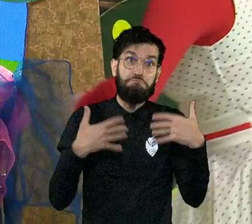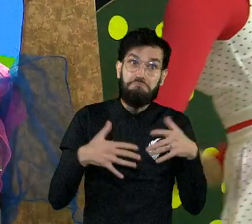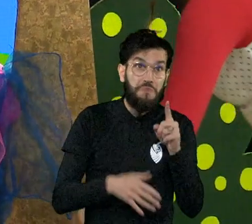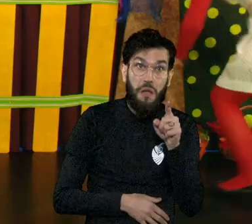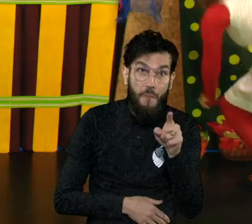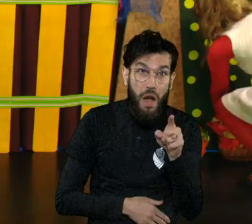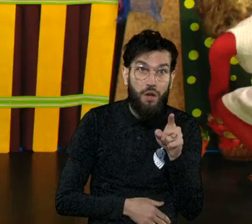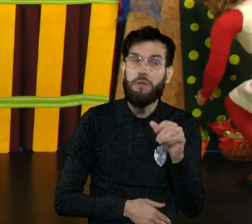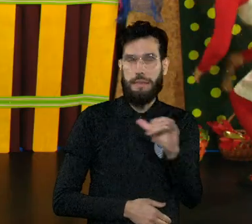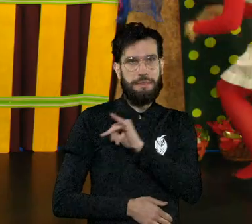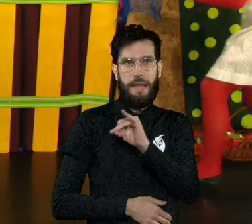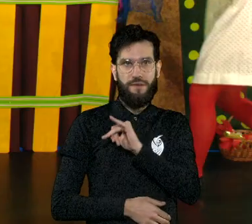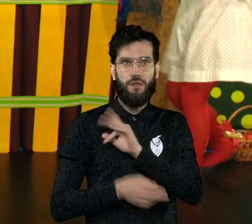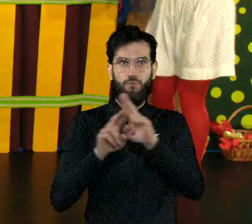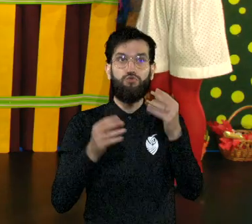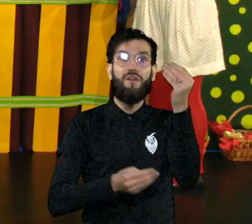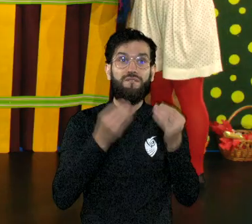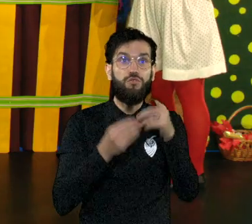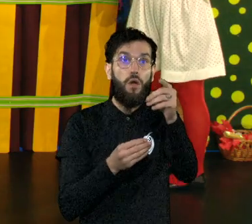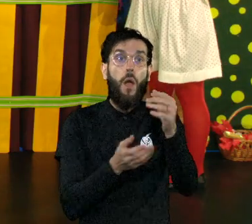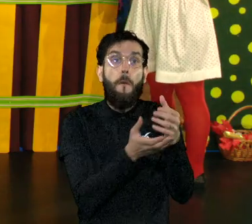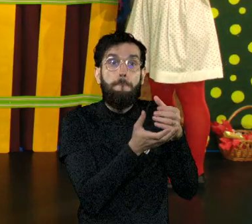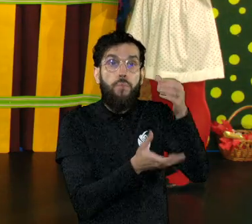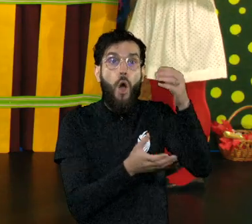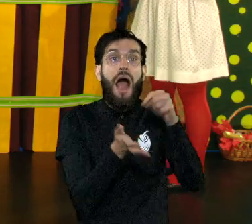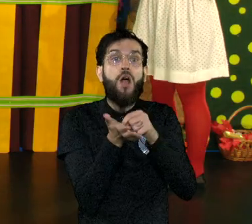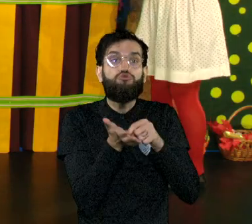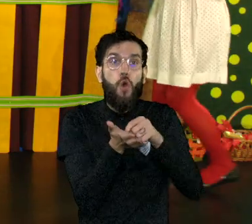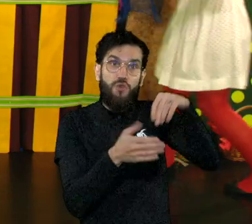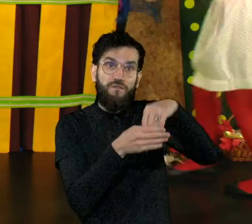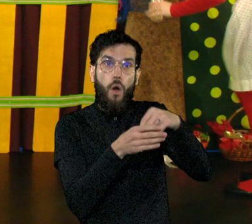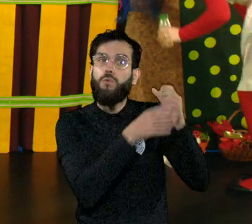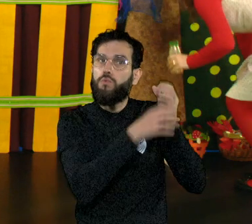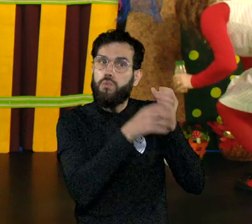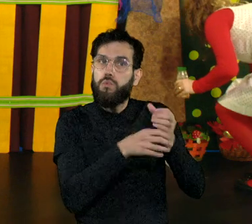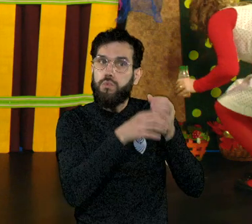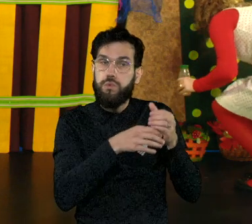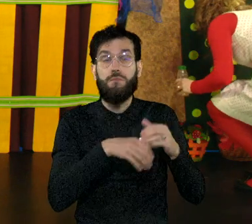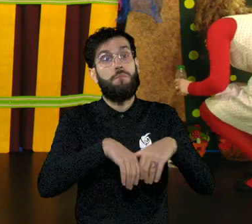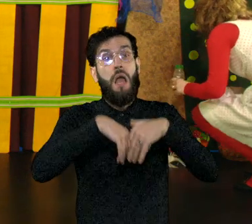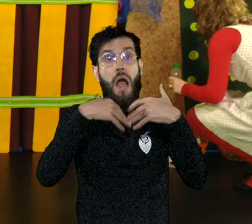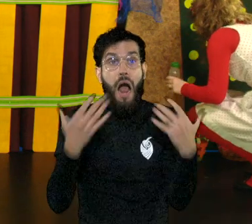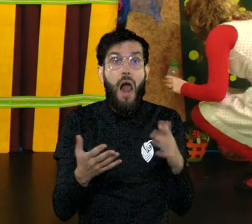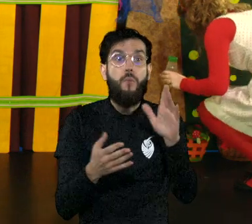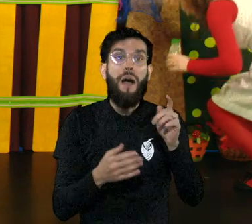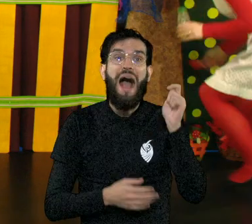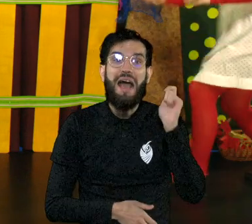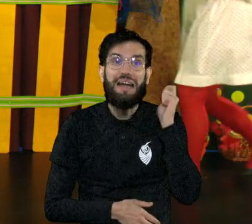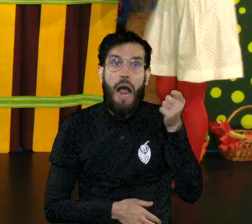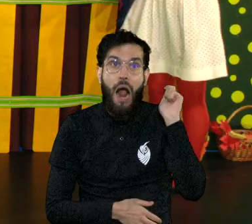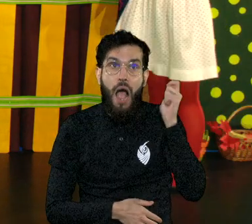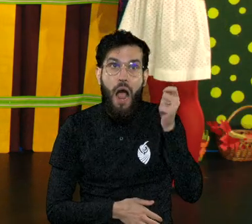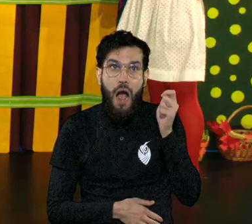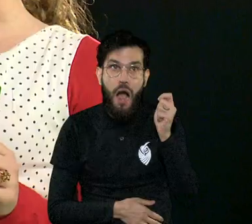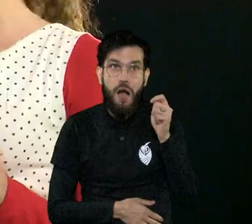nemáte, môžete napríklad použiť takýto pohárik naplnený šošovicou. Alebo máme takúto hrkálku,